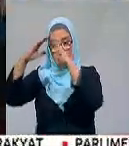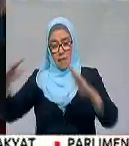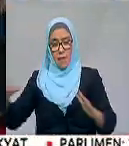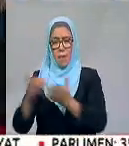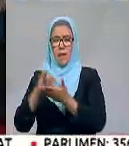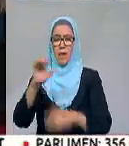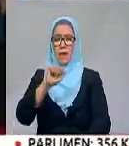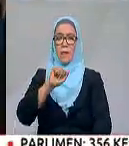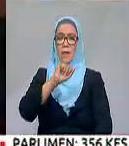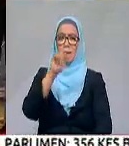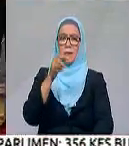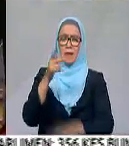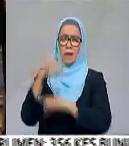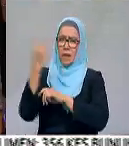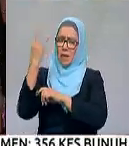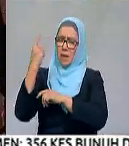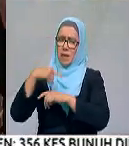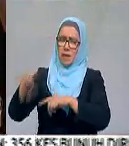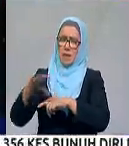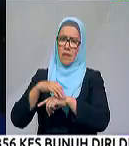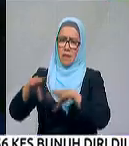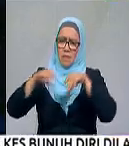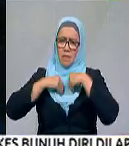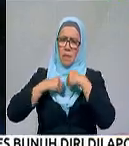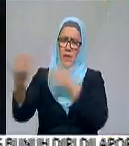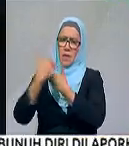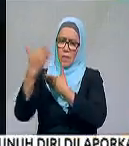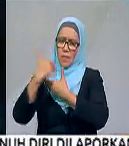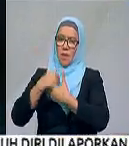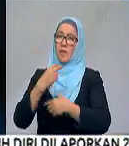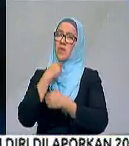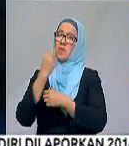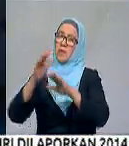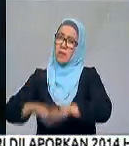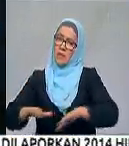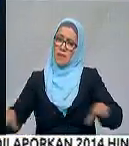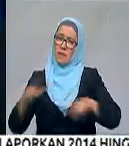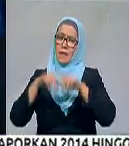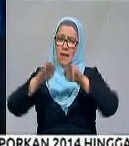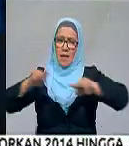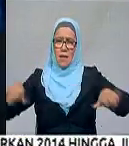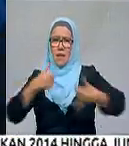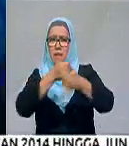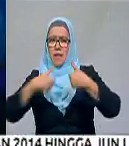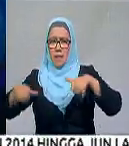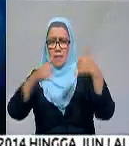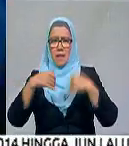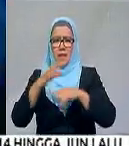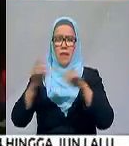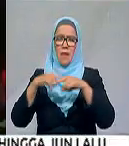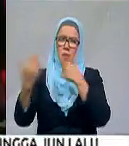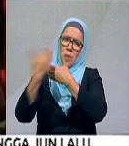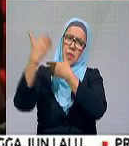menerima gangguan berupa suara bayi dan kanak-kanak bermain yang sering menghantuinya sehingga dia histeria dan pingsan.